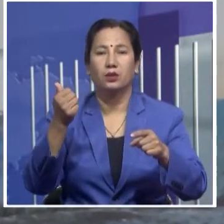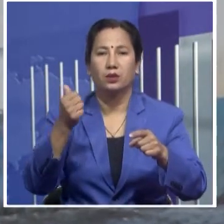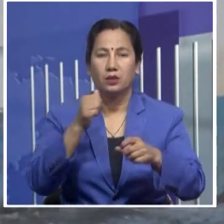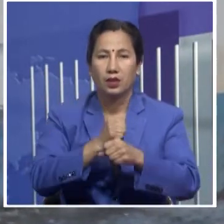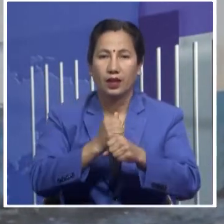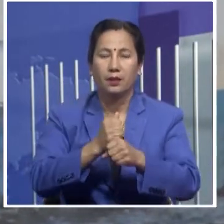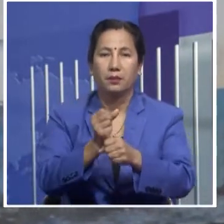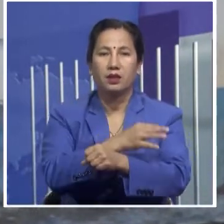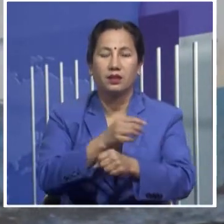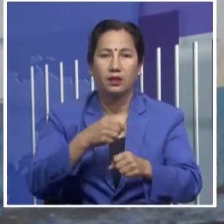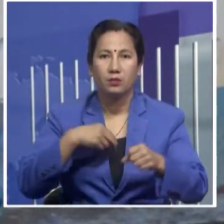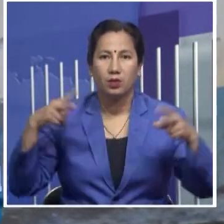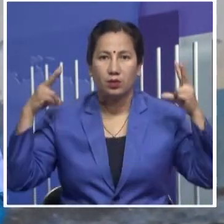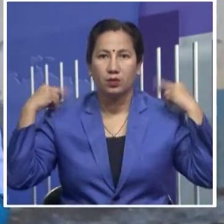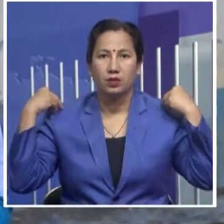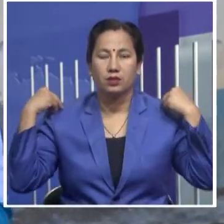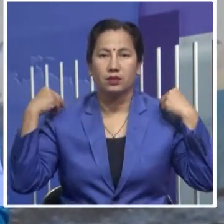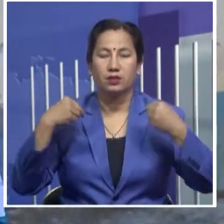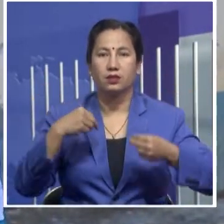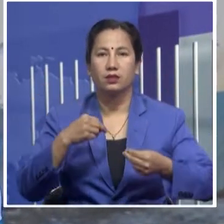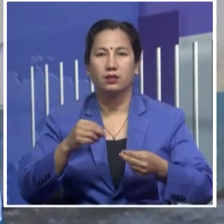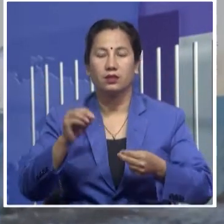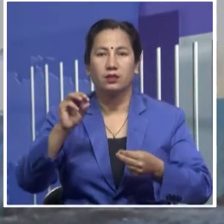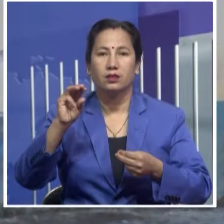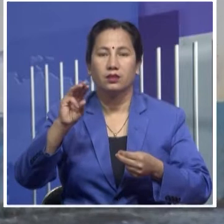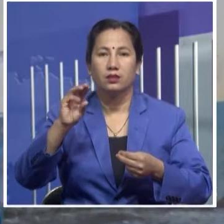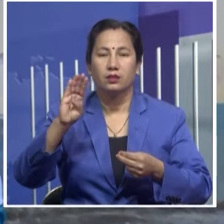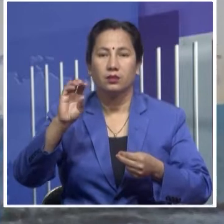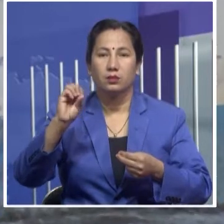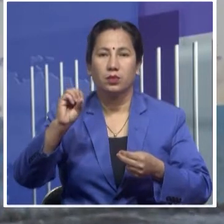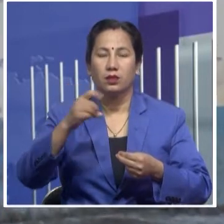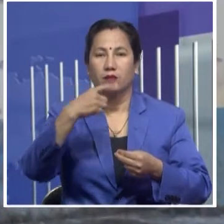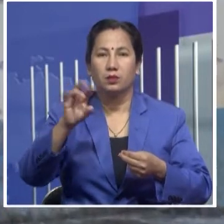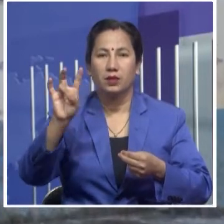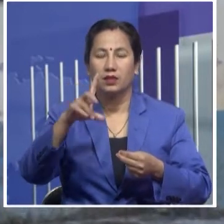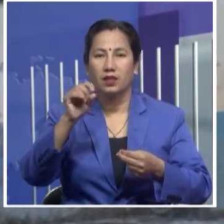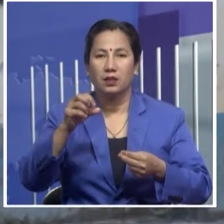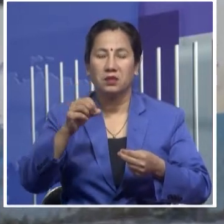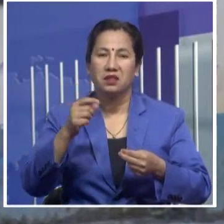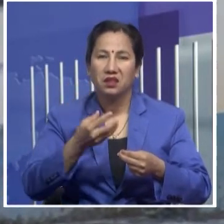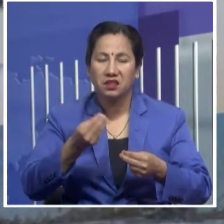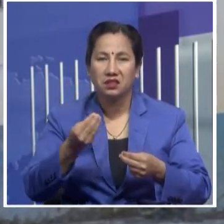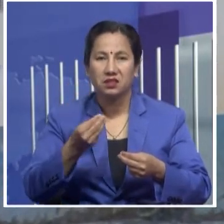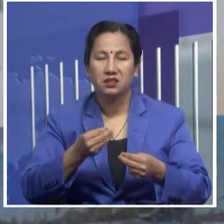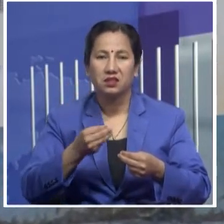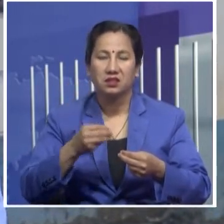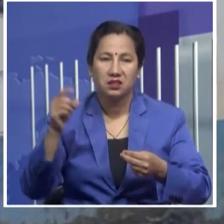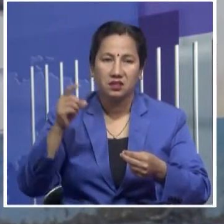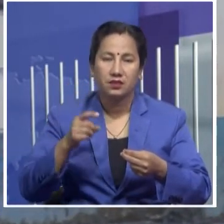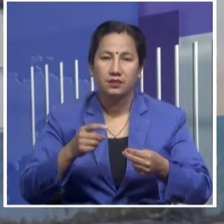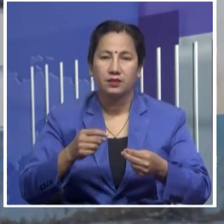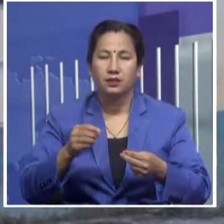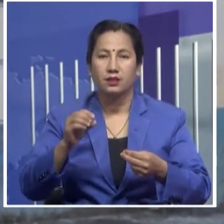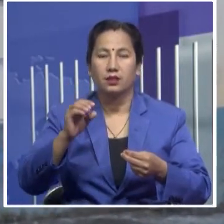हेर्ने हो भने चाहिँ हाम्रो नर्सिङ पेसामा चाहिँ एकदमै माथिबाट नै हाम्रो चाहिँ अलिकता चाहिँ हेपाई जस्तो चाहिँ लागिराखेको छ होइन।